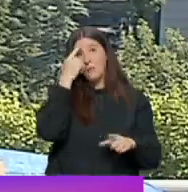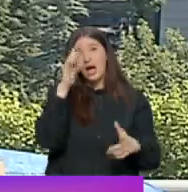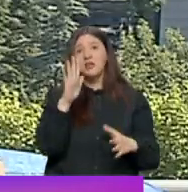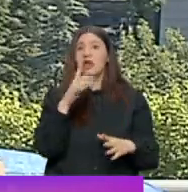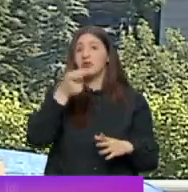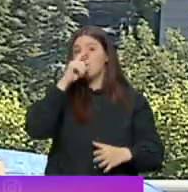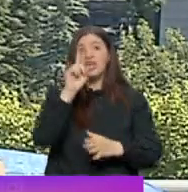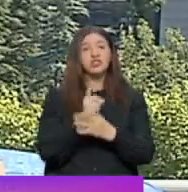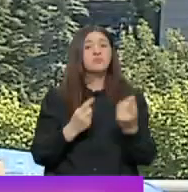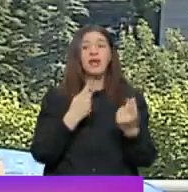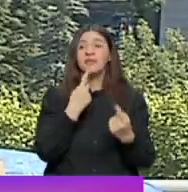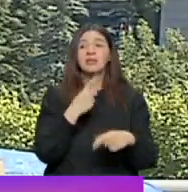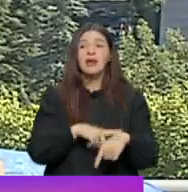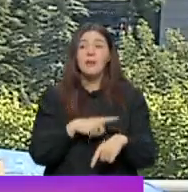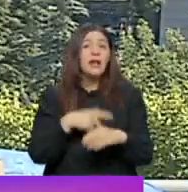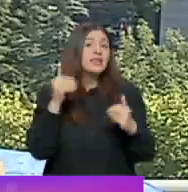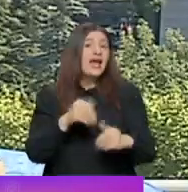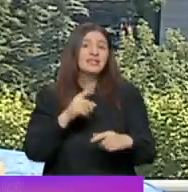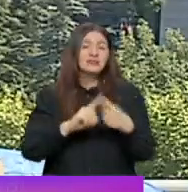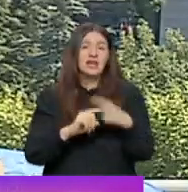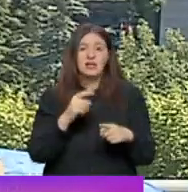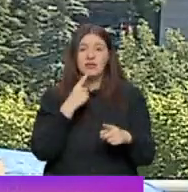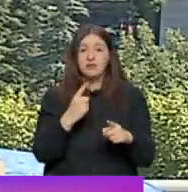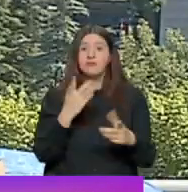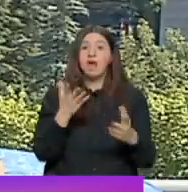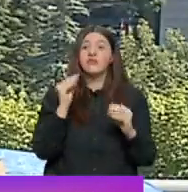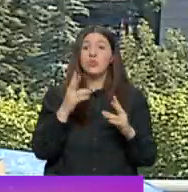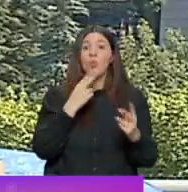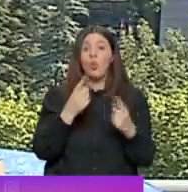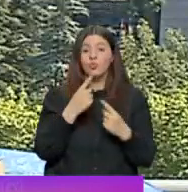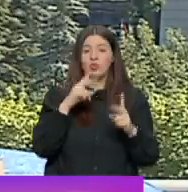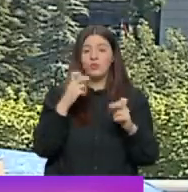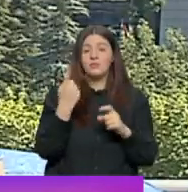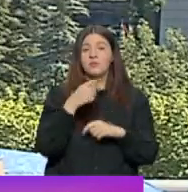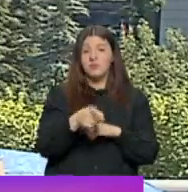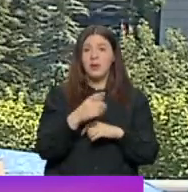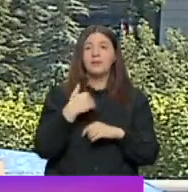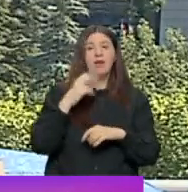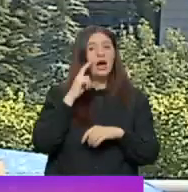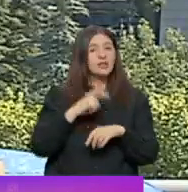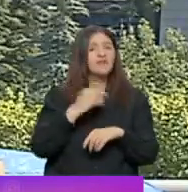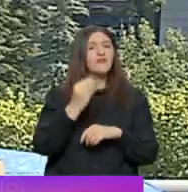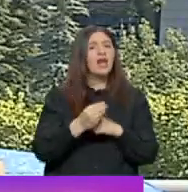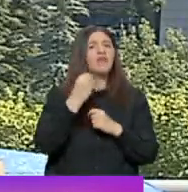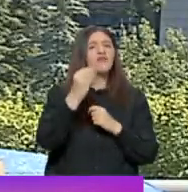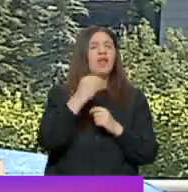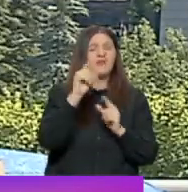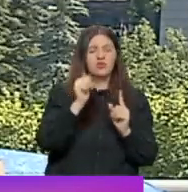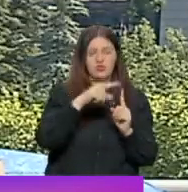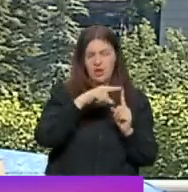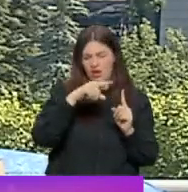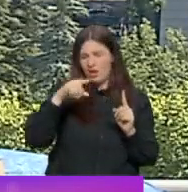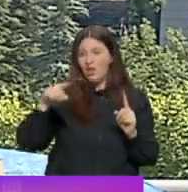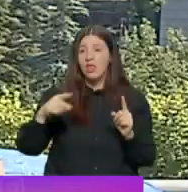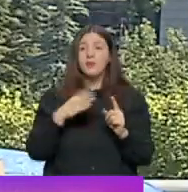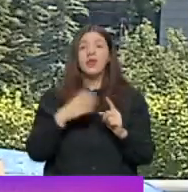demenin zamanı geldi dedi siyasette. En çok konuşulan konulardan bir tanesi de bu oldu. Ben hatırlata hatırlata günümüze gelirken bir